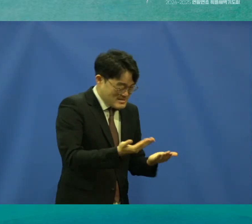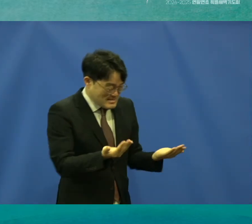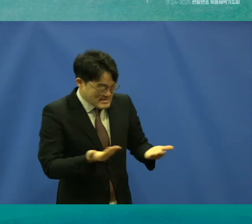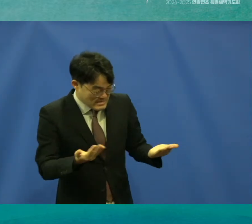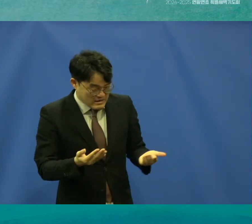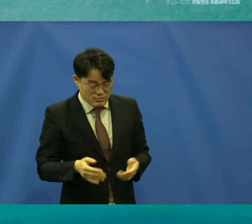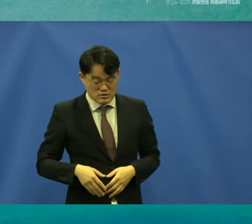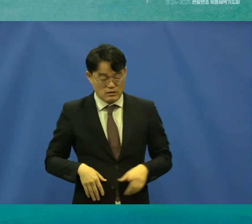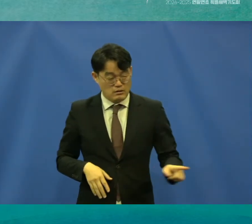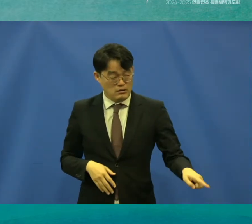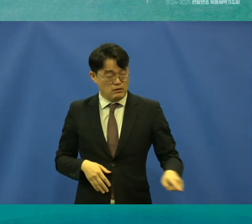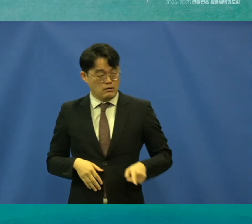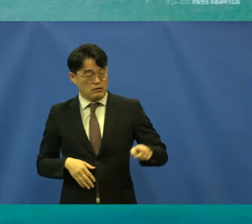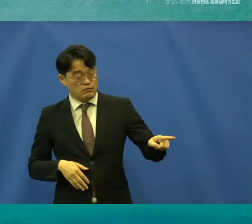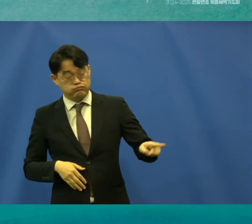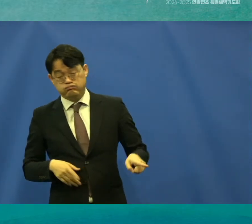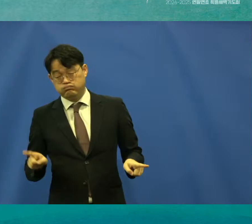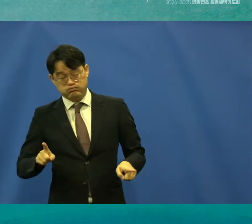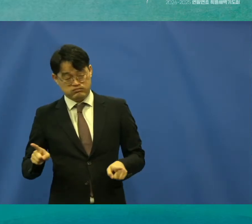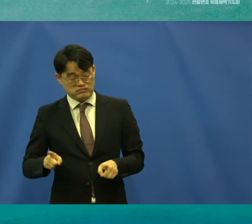그때 돈을 써야지 언제 씁니까?